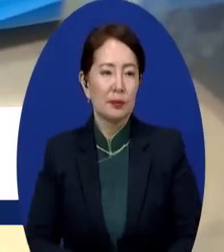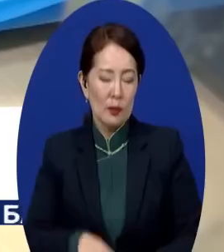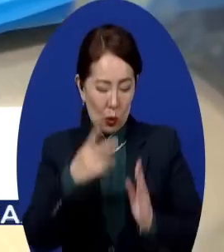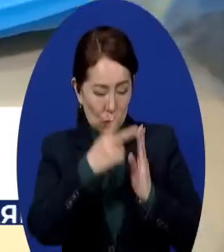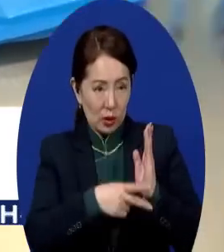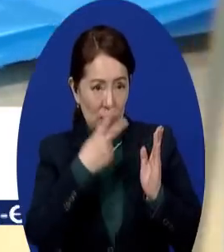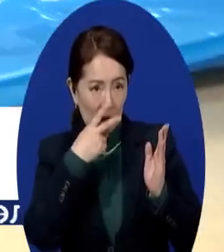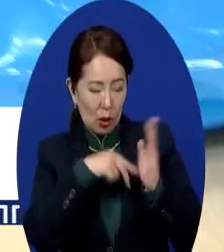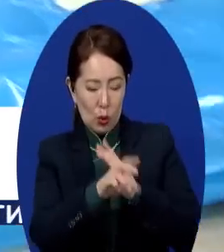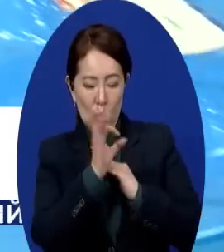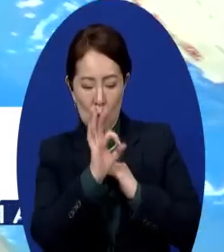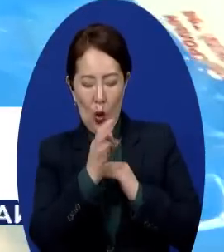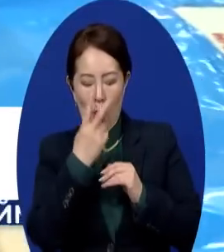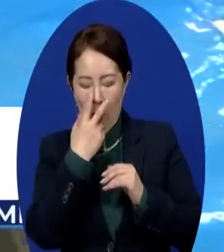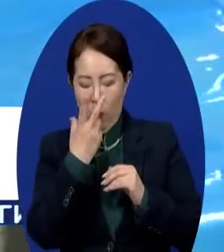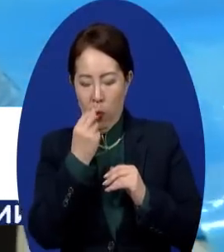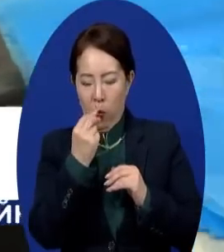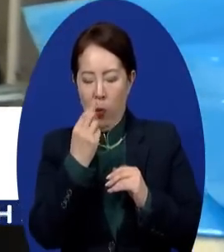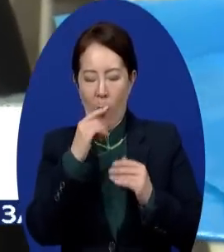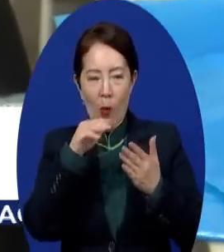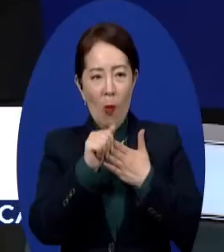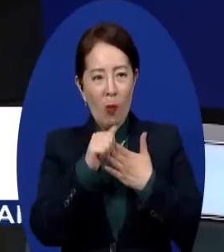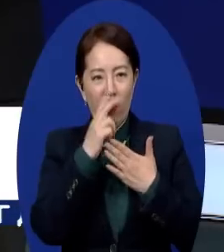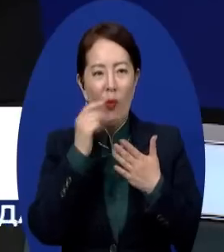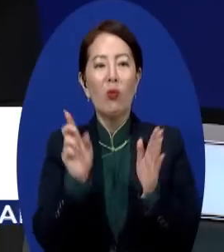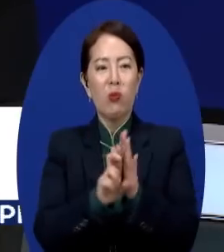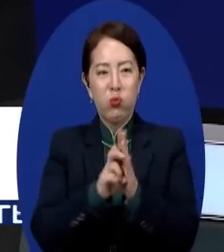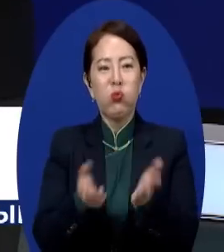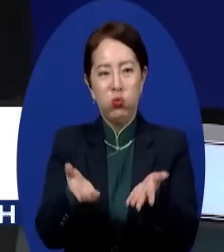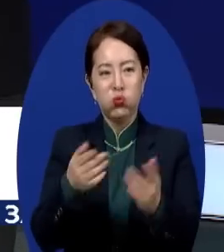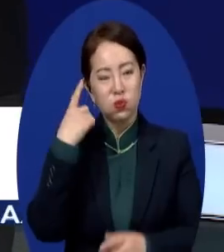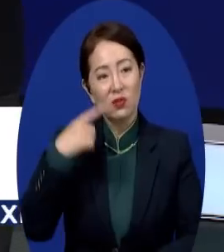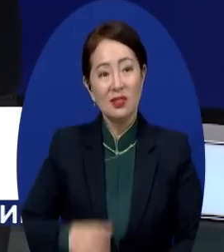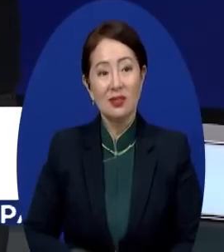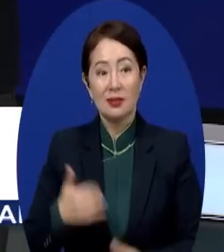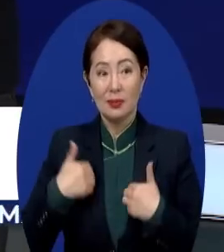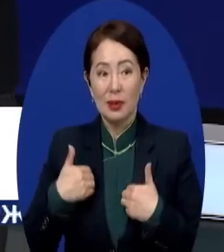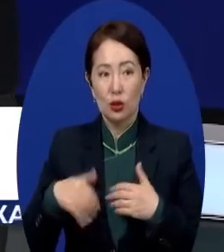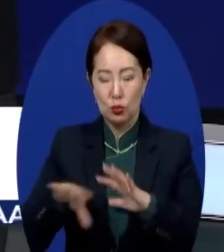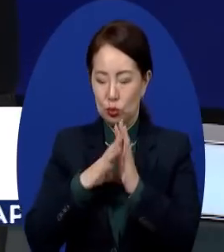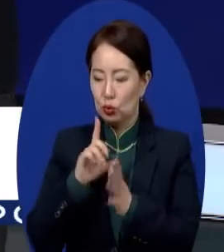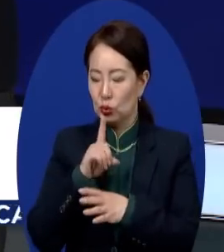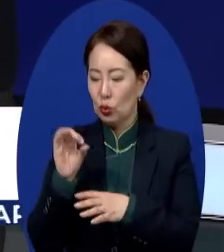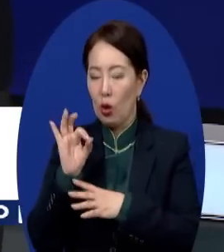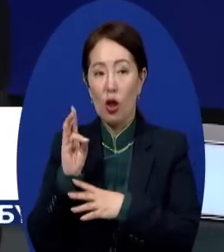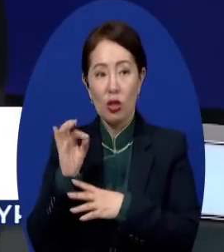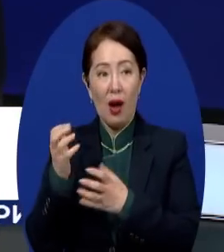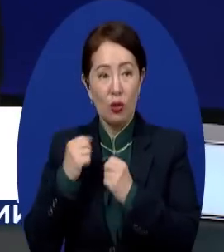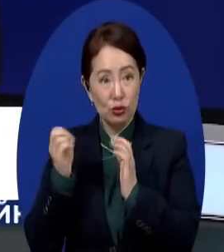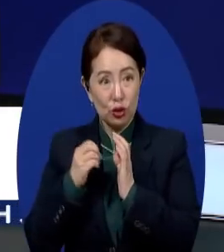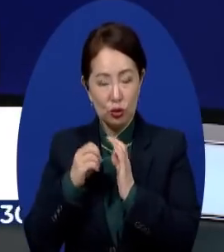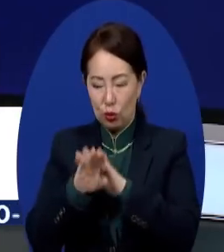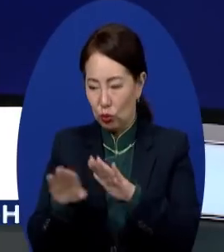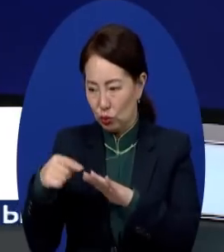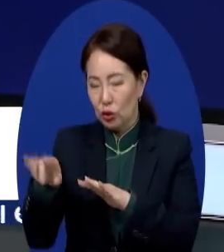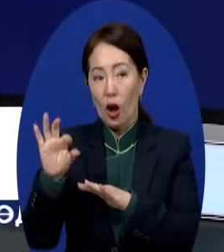үнэлгээний зүгээр яг бодтой байчаад бол болно л гэж бодож байна. Багш нар бол нийтдээ 100 оноо авах хэвээр байна. Яг энэ сурагчдаас нь авж